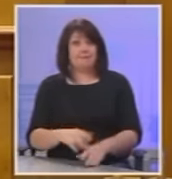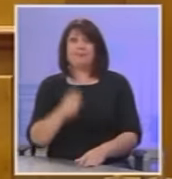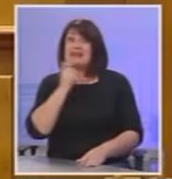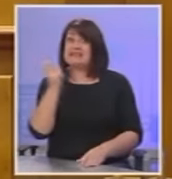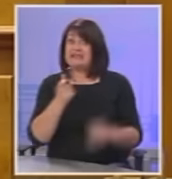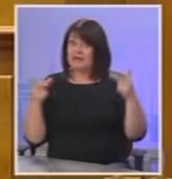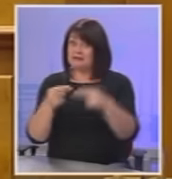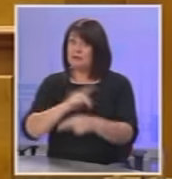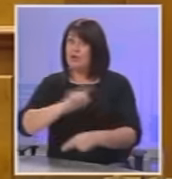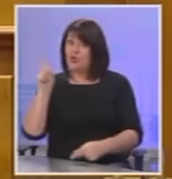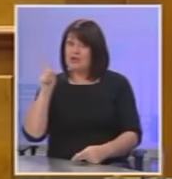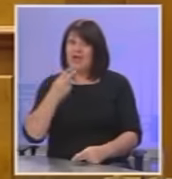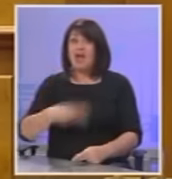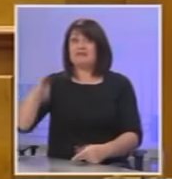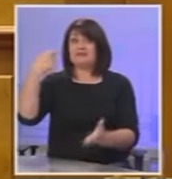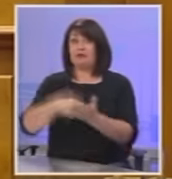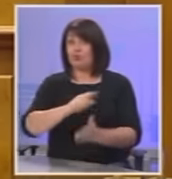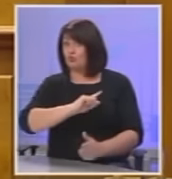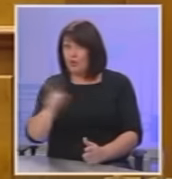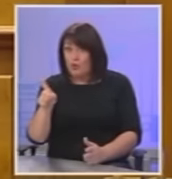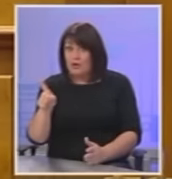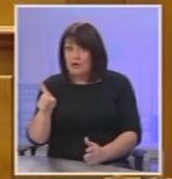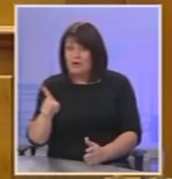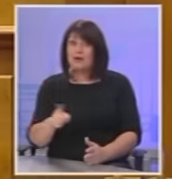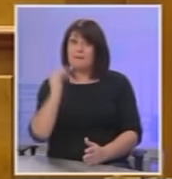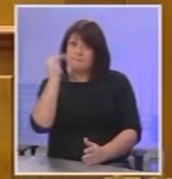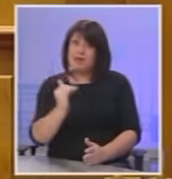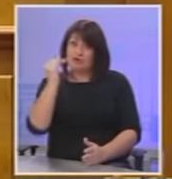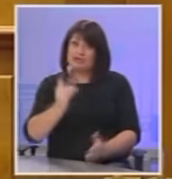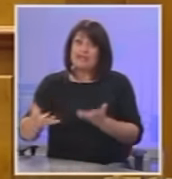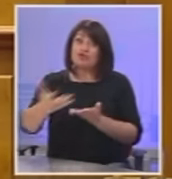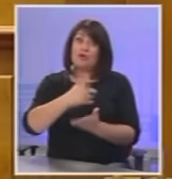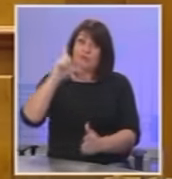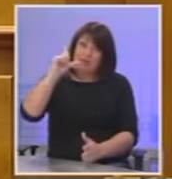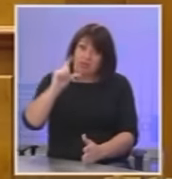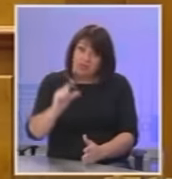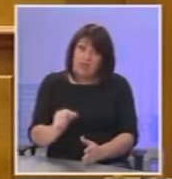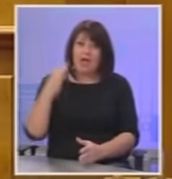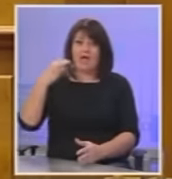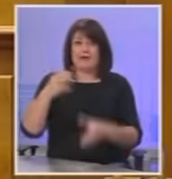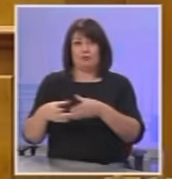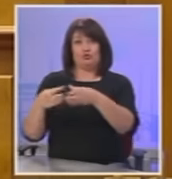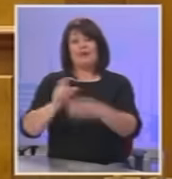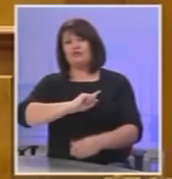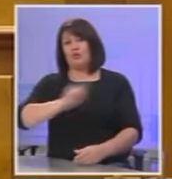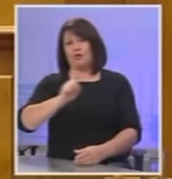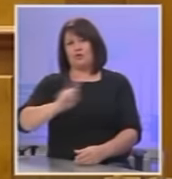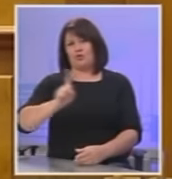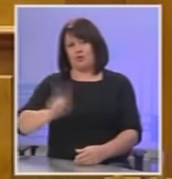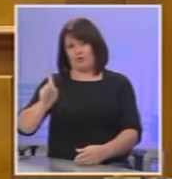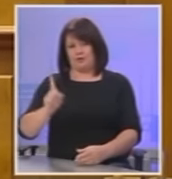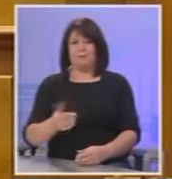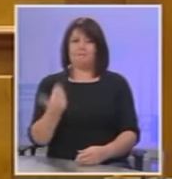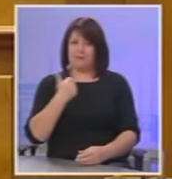συντάξεων. Όχι σε αυξήσεις φόρους. Όχι άλλη μείωση του εισοδήματος των ασθενεστέρων. Επομένως, η δική